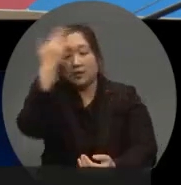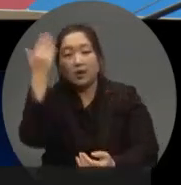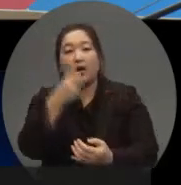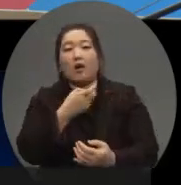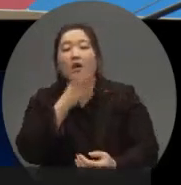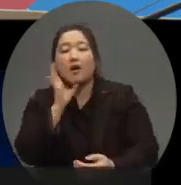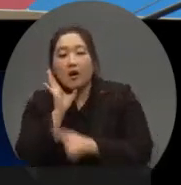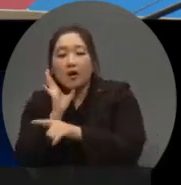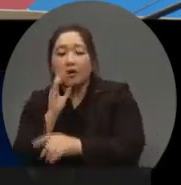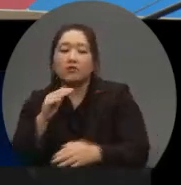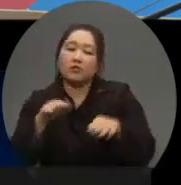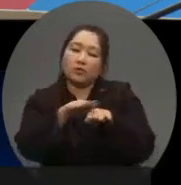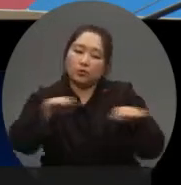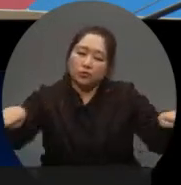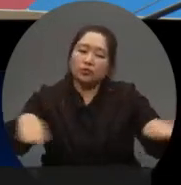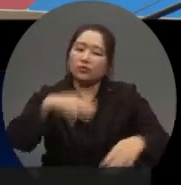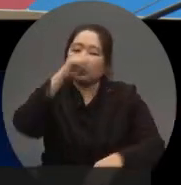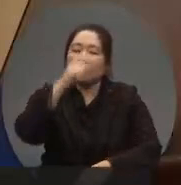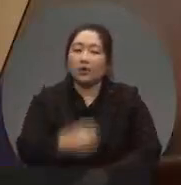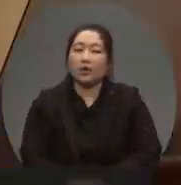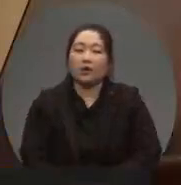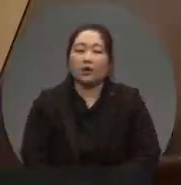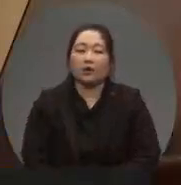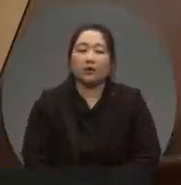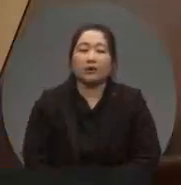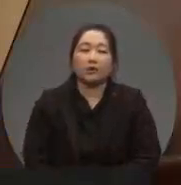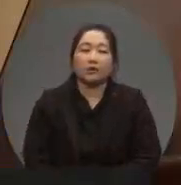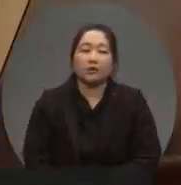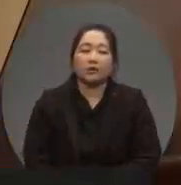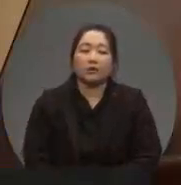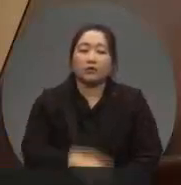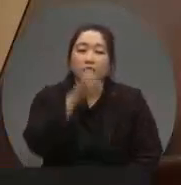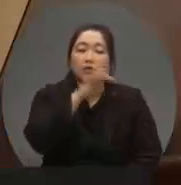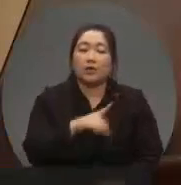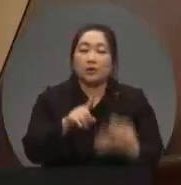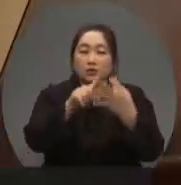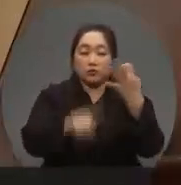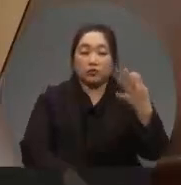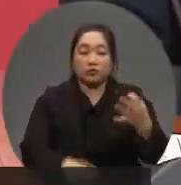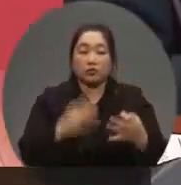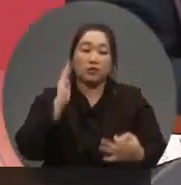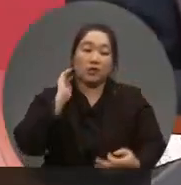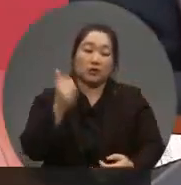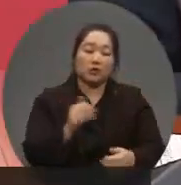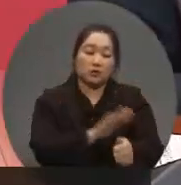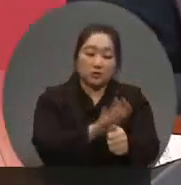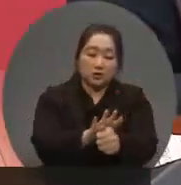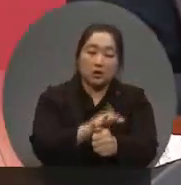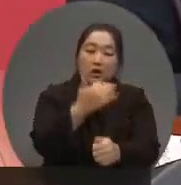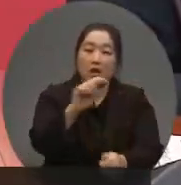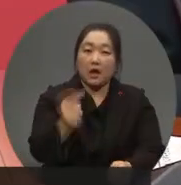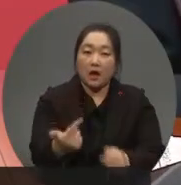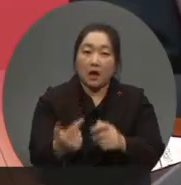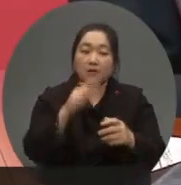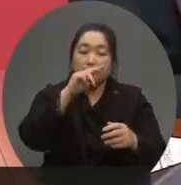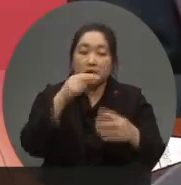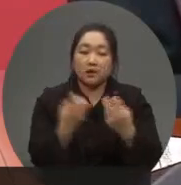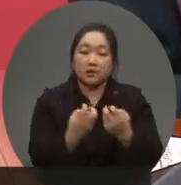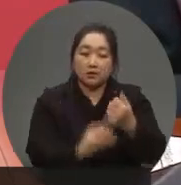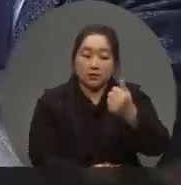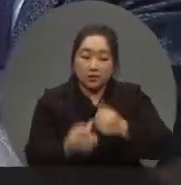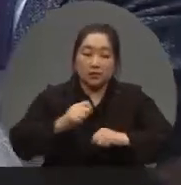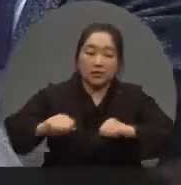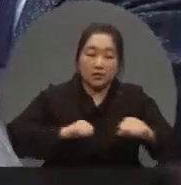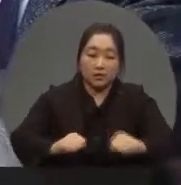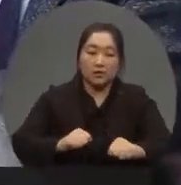조화를 이루는 공천이 필요하다고 생각합니다 중앙에서는 대통령의 지지율과 한동훈 비상대책위 활 여부